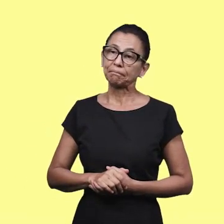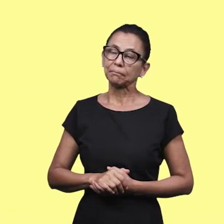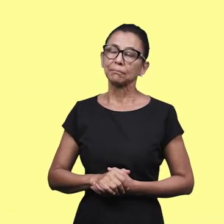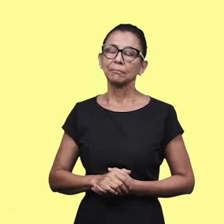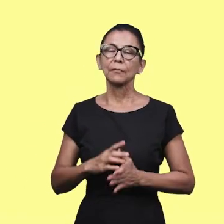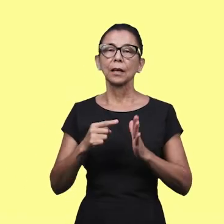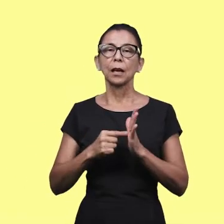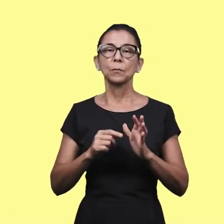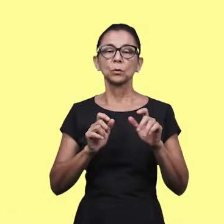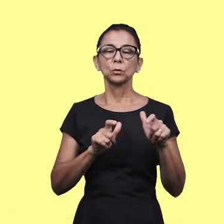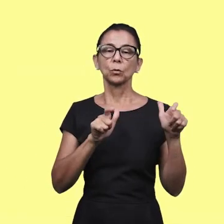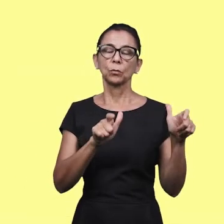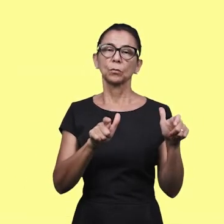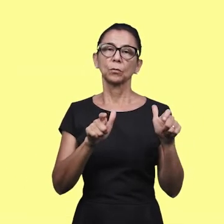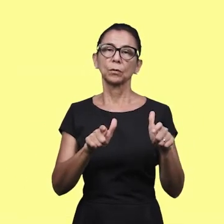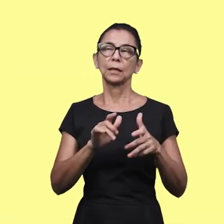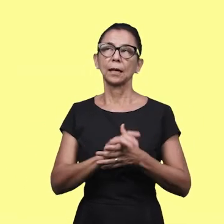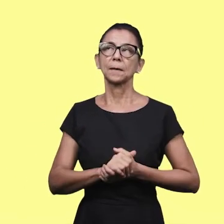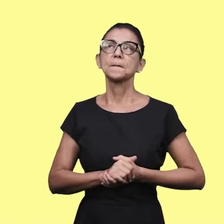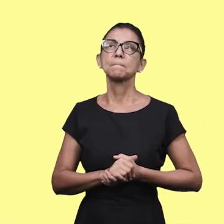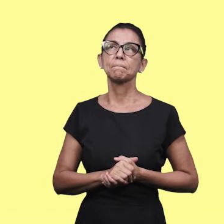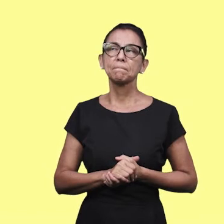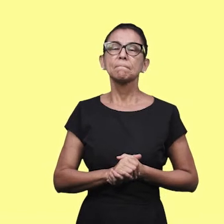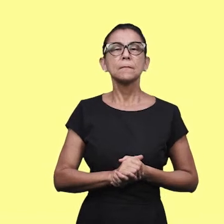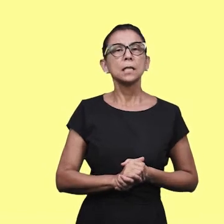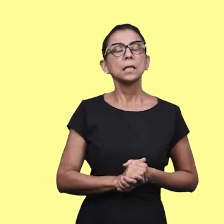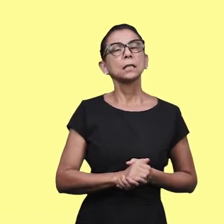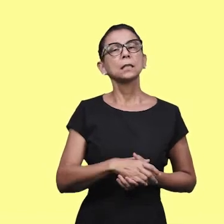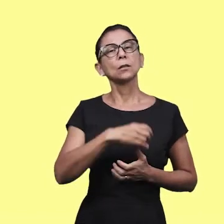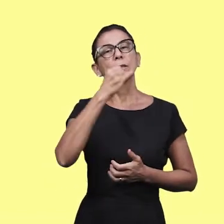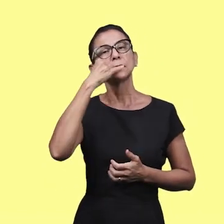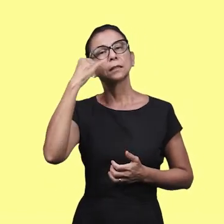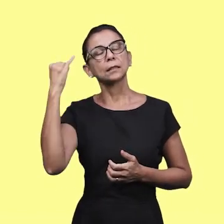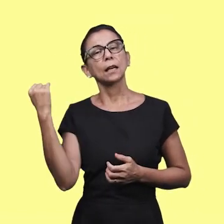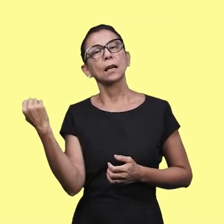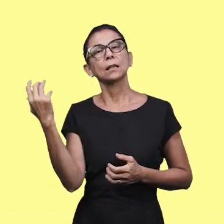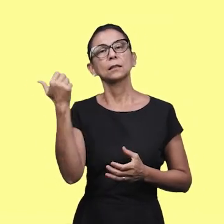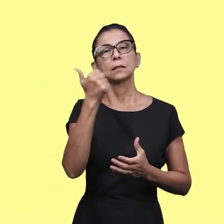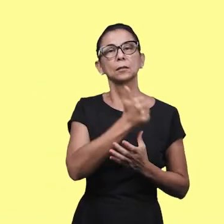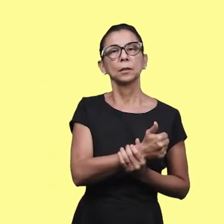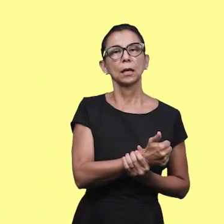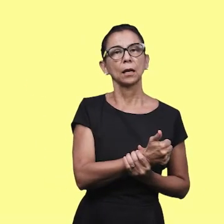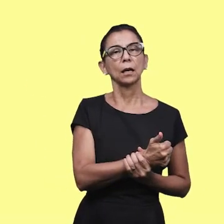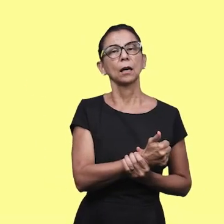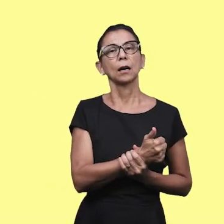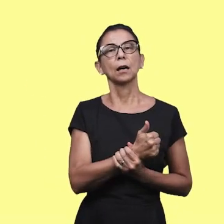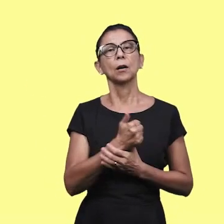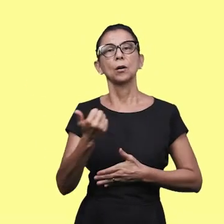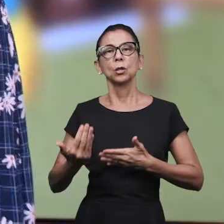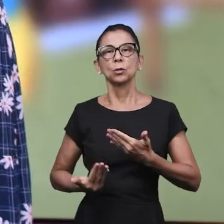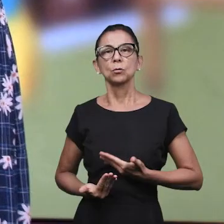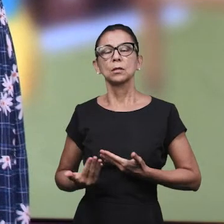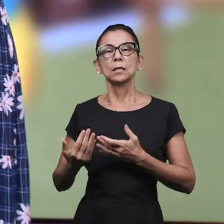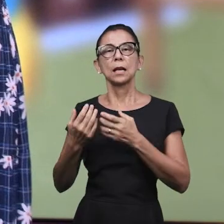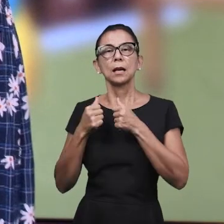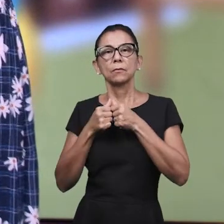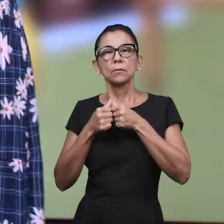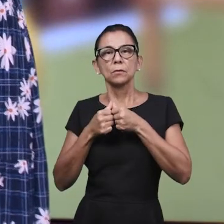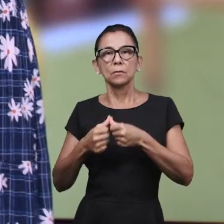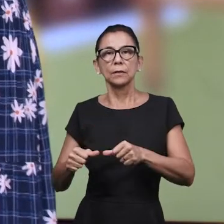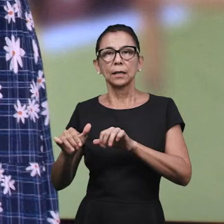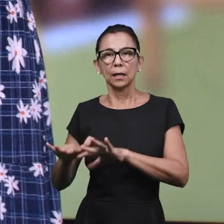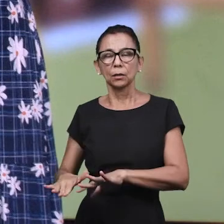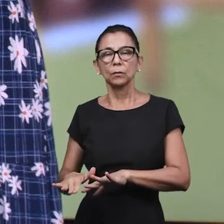deux serviteurs y est allé vers la place de l'adoration. Et la parole de Dieu nous dit qu'au troisième jour, Abraham a vu l'endroit de loin.